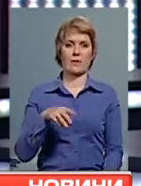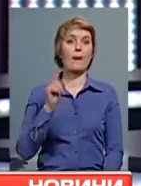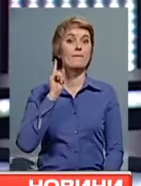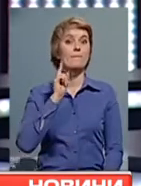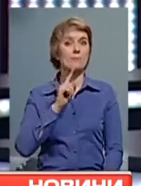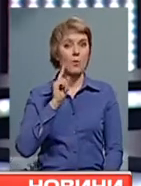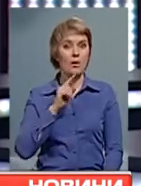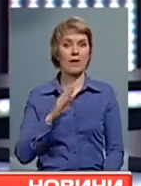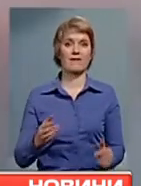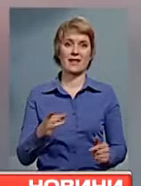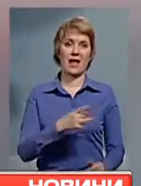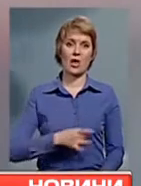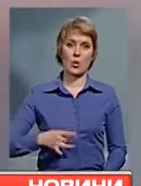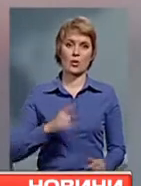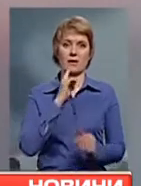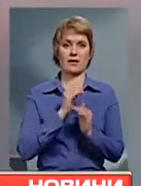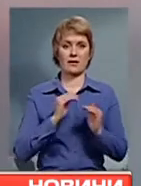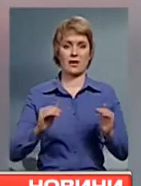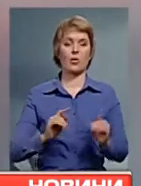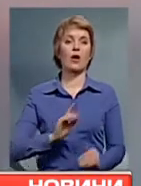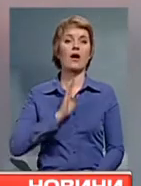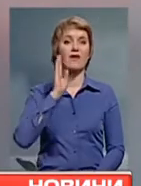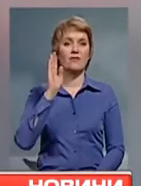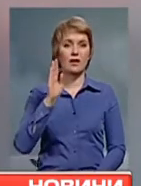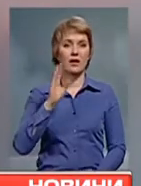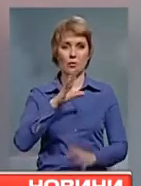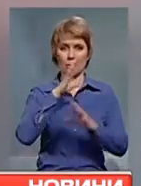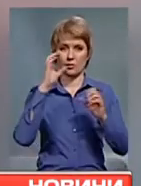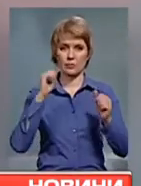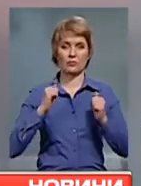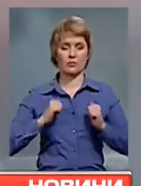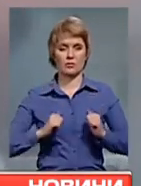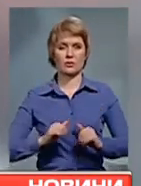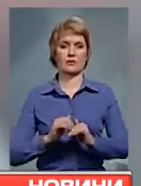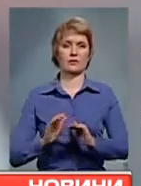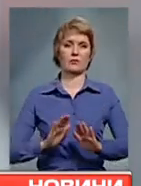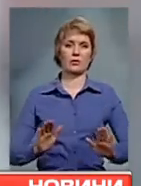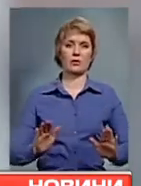тихо. На ранок було спокійно, ніч пройшла також спокійно. Вчора до нас були